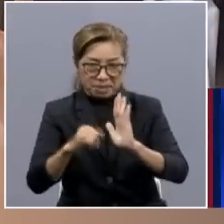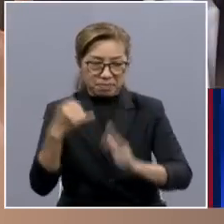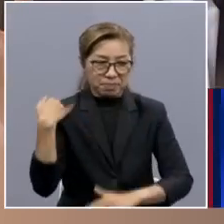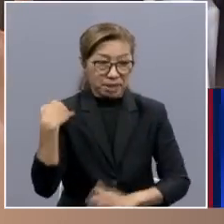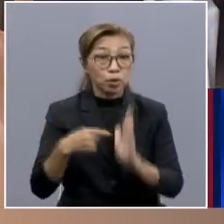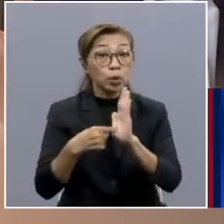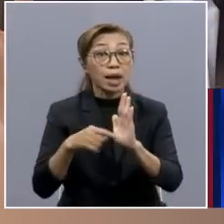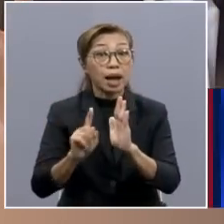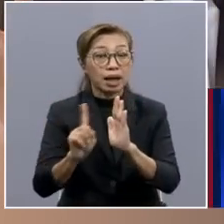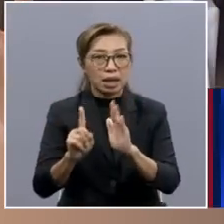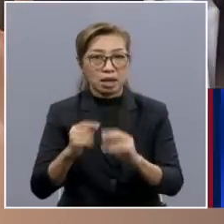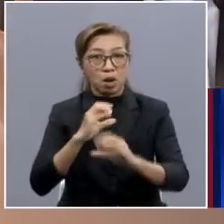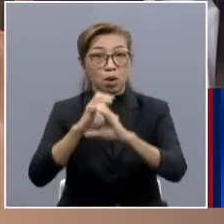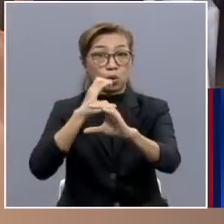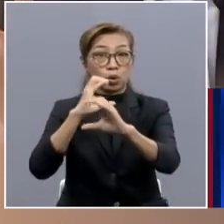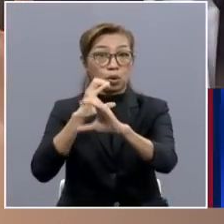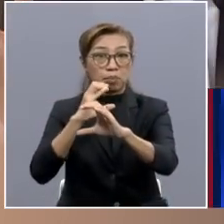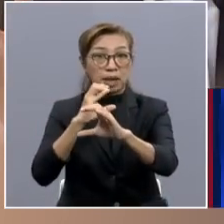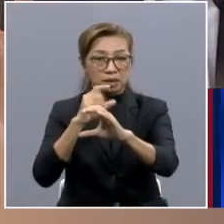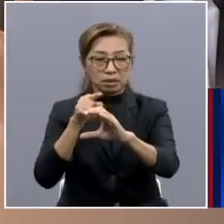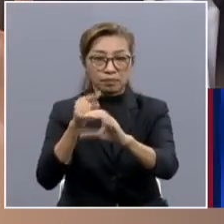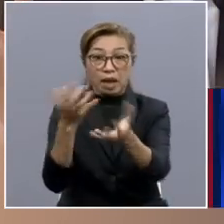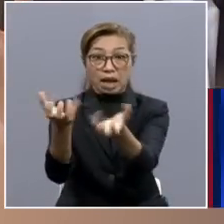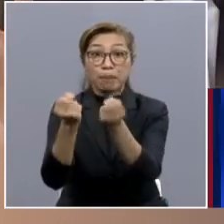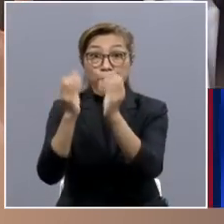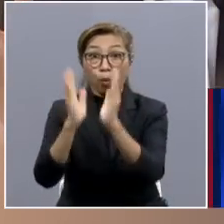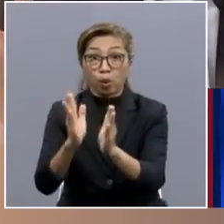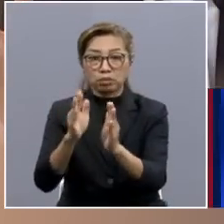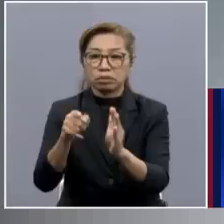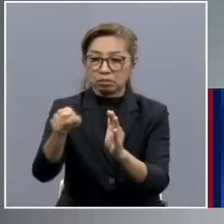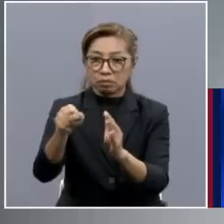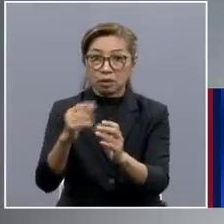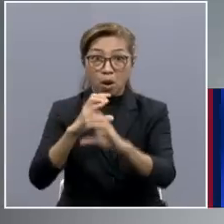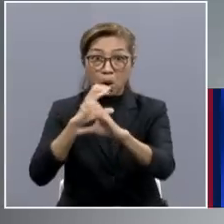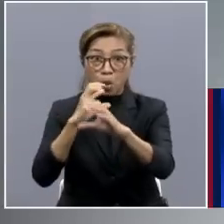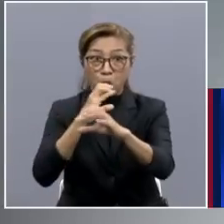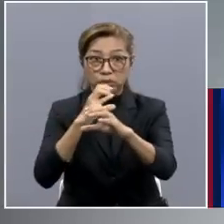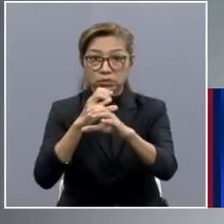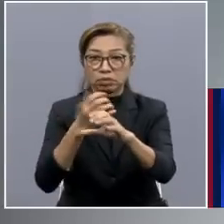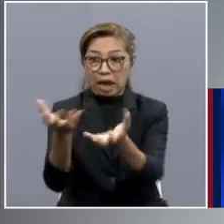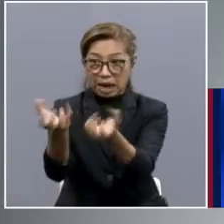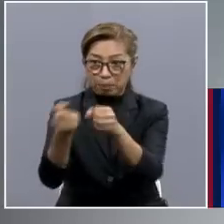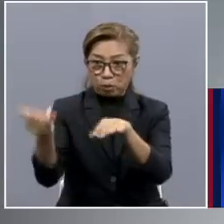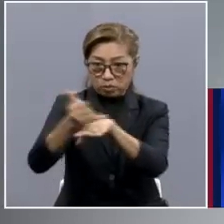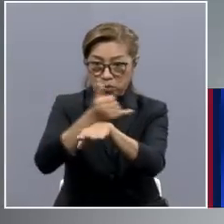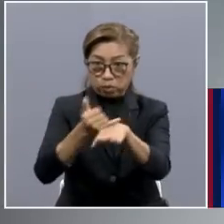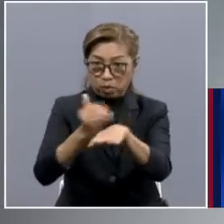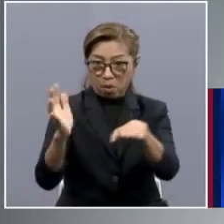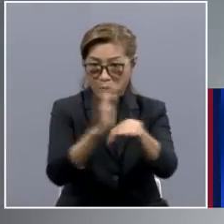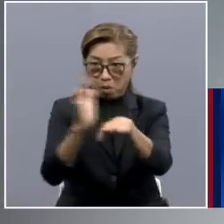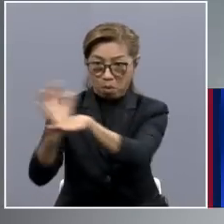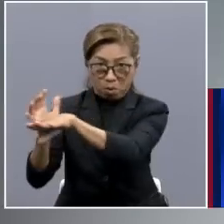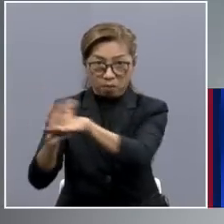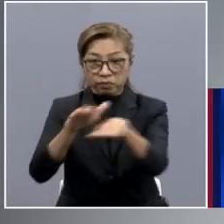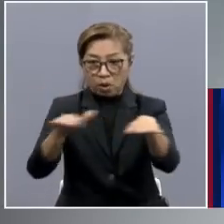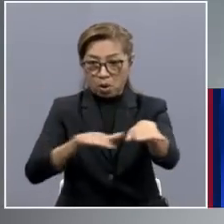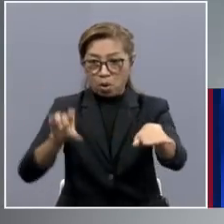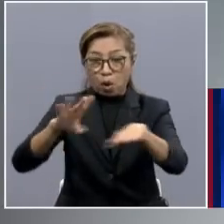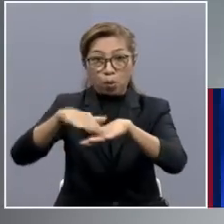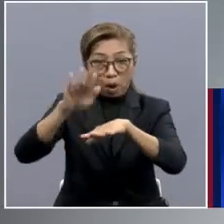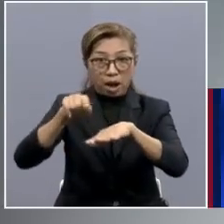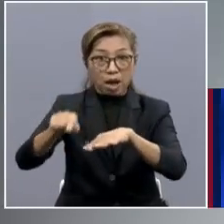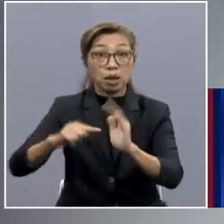สอะค่ะที่มาร่วมงานมีการขนคนมาร่วมงานเนี่ยนะคะเอารถมานับร้อยคันโดยเฉพาะจังหวัดชลบุรีเนี่ยไม่ต่ำกว่